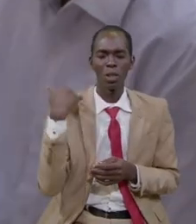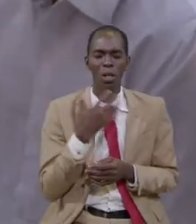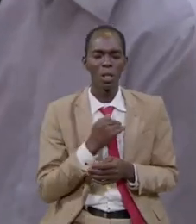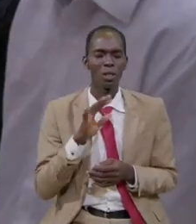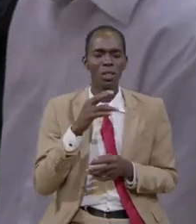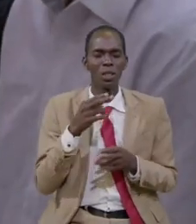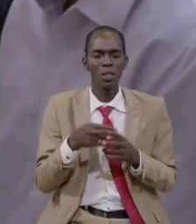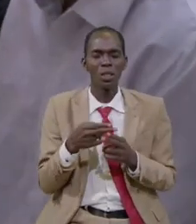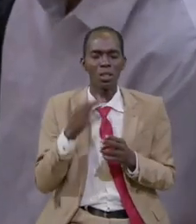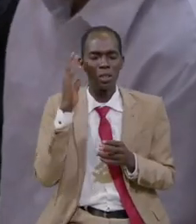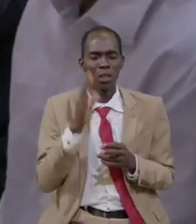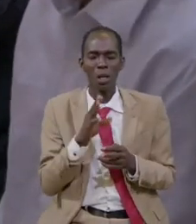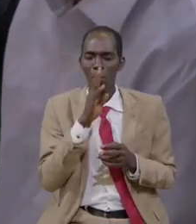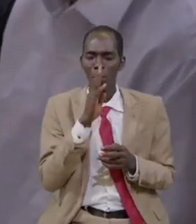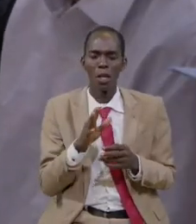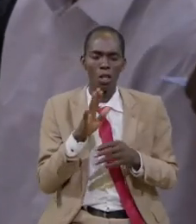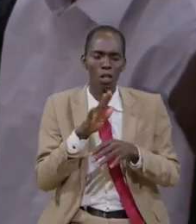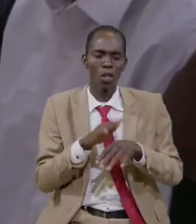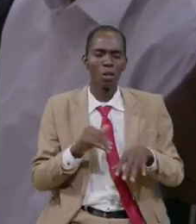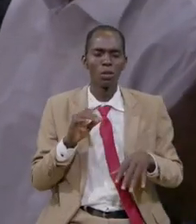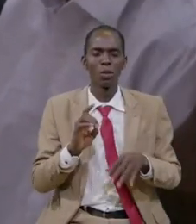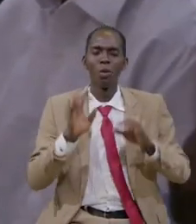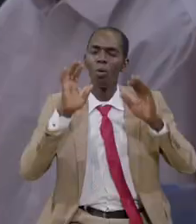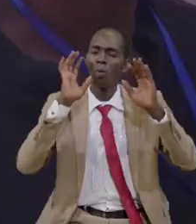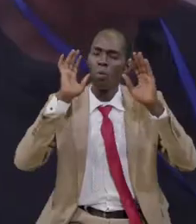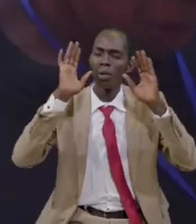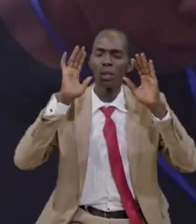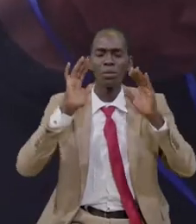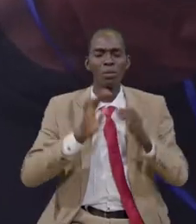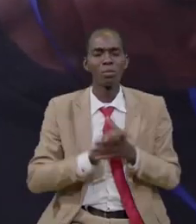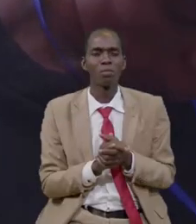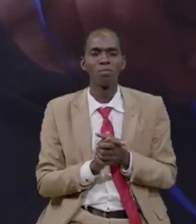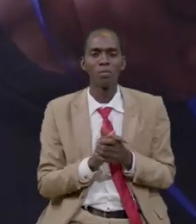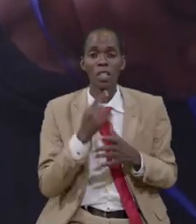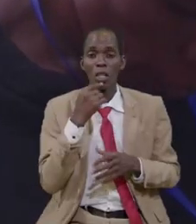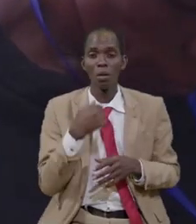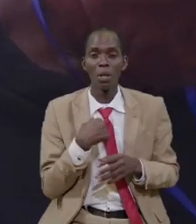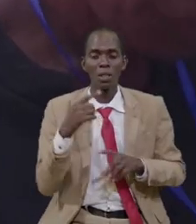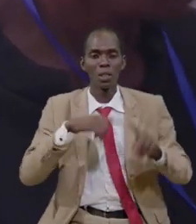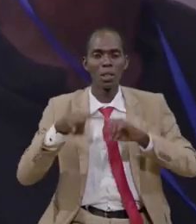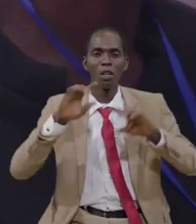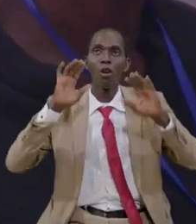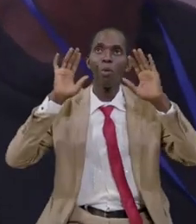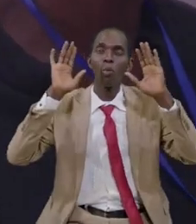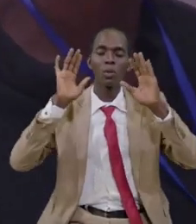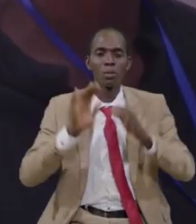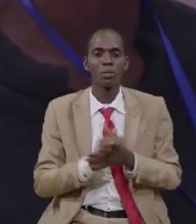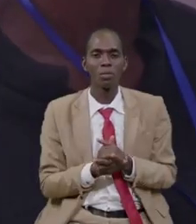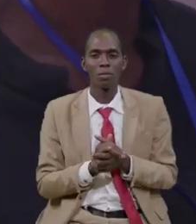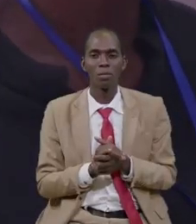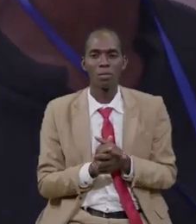lui donnera le nom et on l'appellera admirable. Dites-moi, admirable. Nos